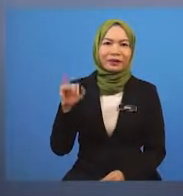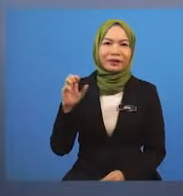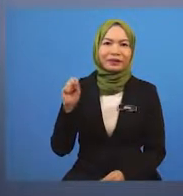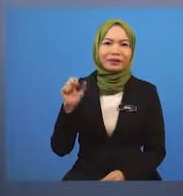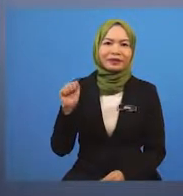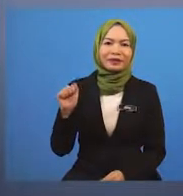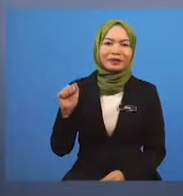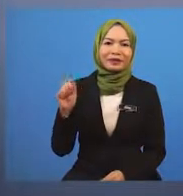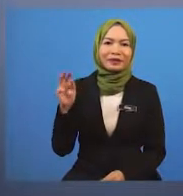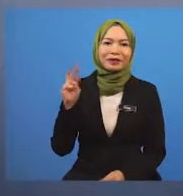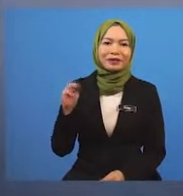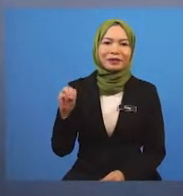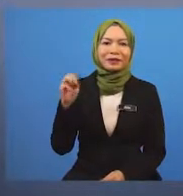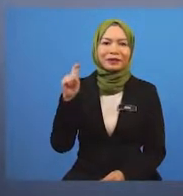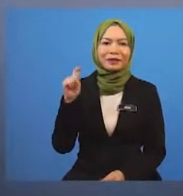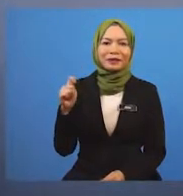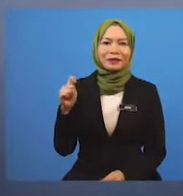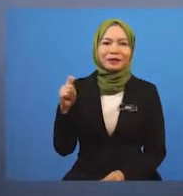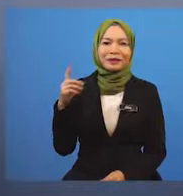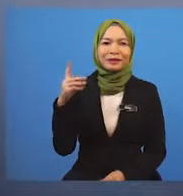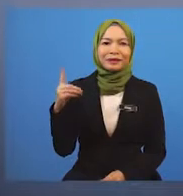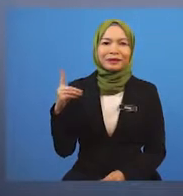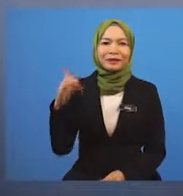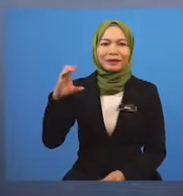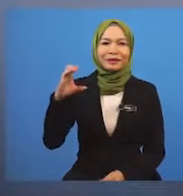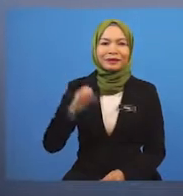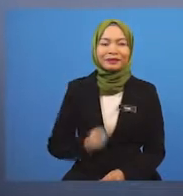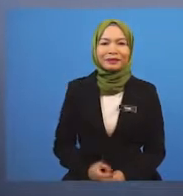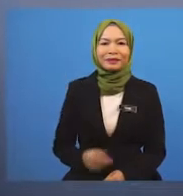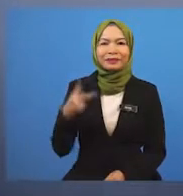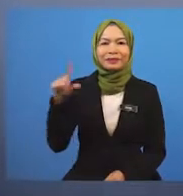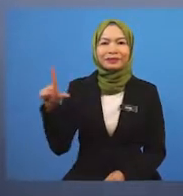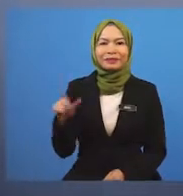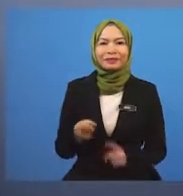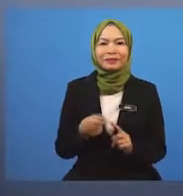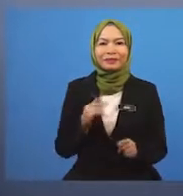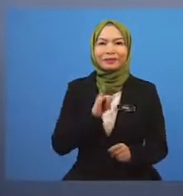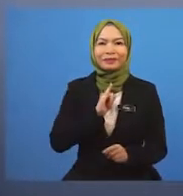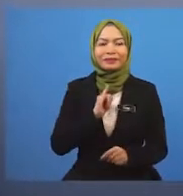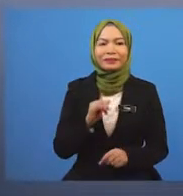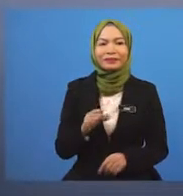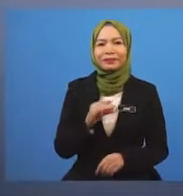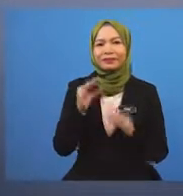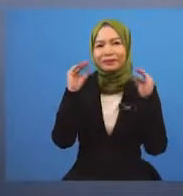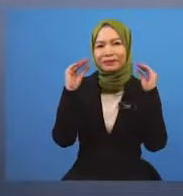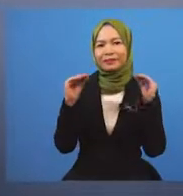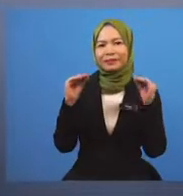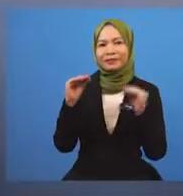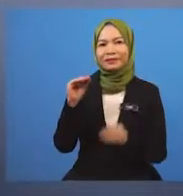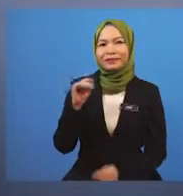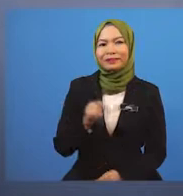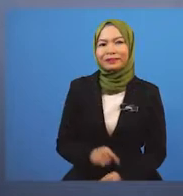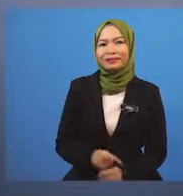Tentera Diraja, Kuala Lumpur. Dan nama cikgu pula ialah Cikgu Tuan Johaida binti Tuan Muhammad Amin. Cikgu mengajar di SMK